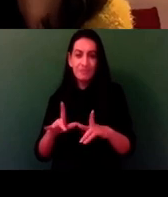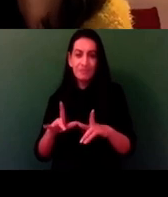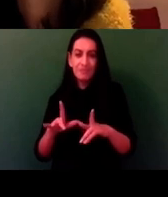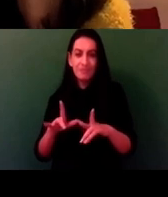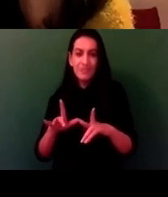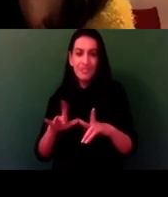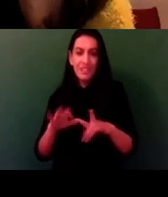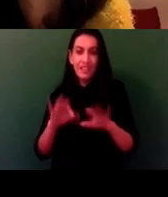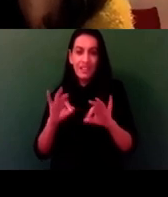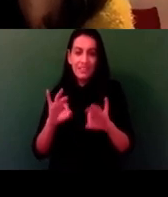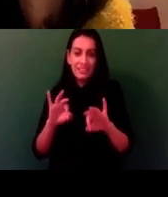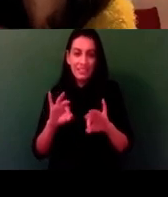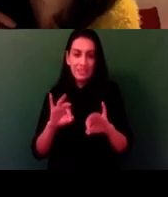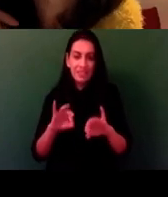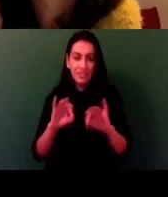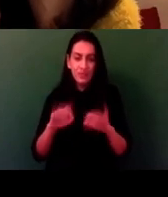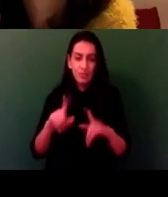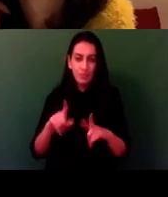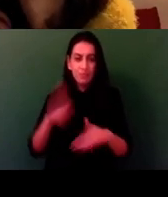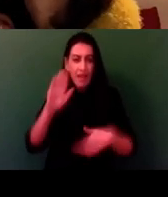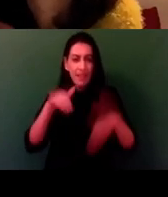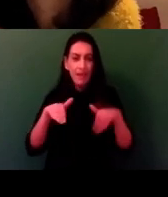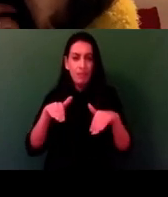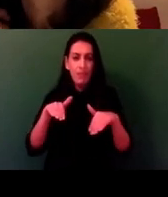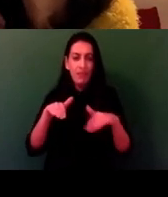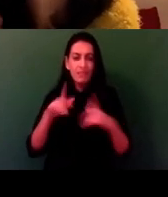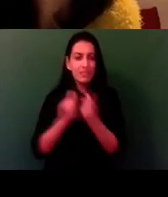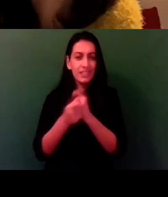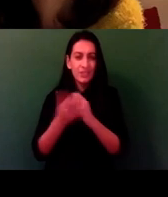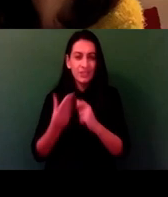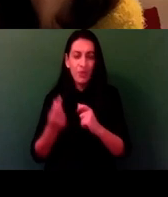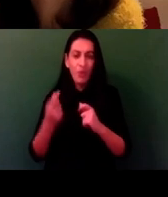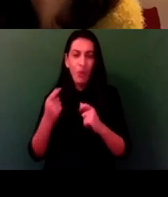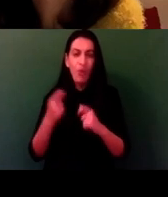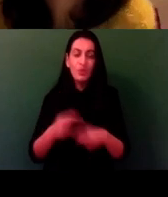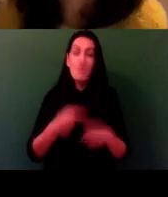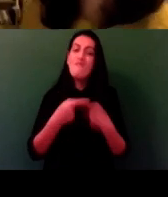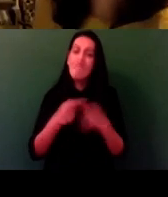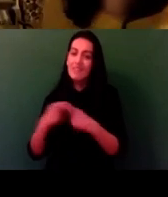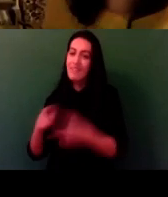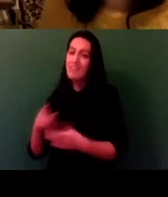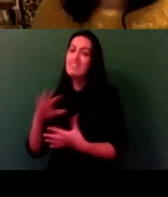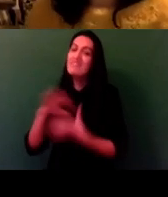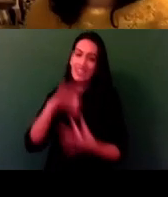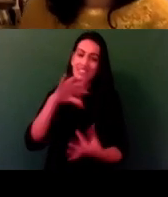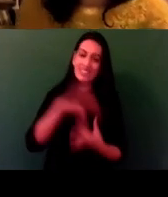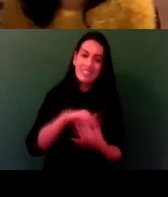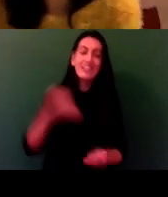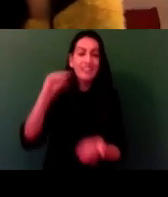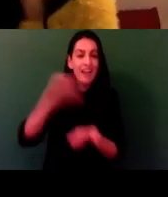vatandaşlara da yer verilir hale geldi. Bu kadar ama yani. İşte onlar da numunelik, bir önceki şeyde